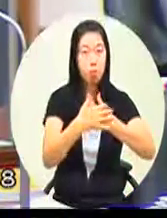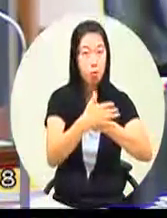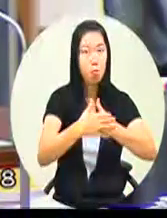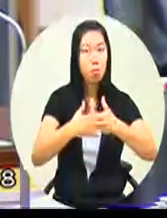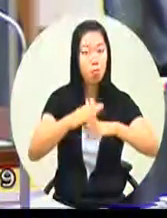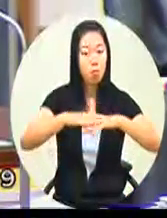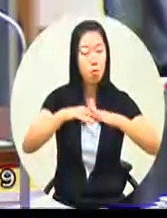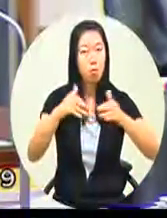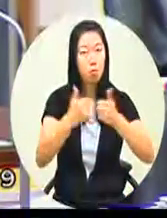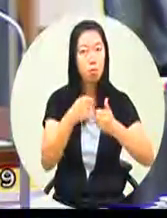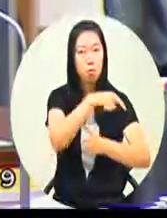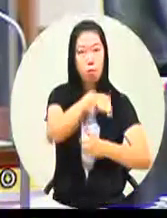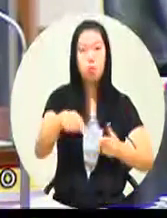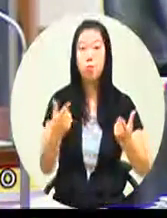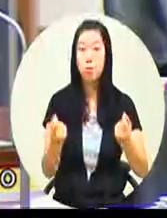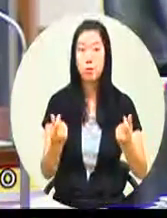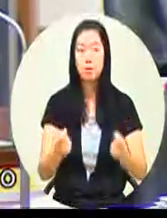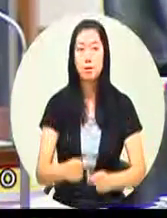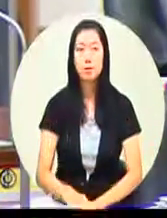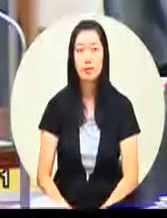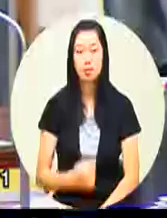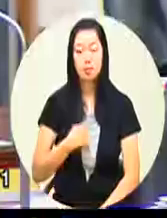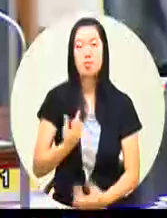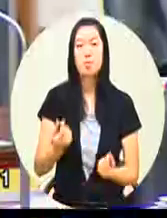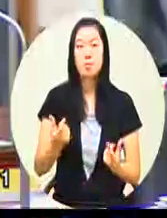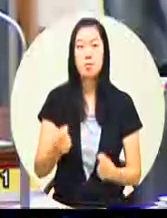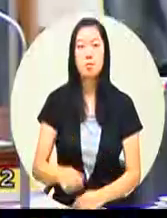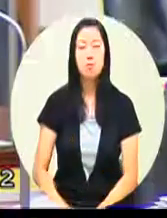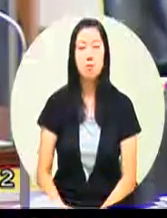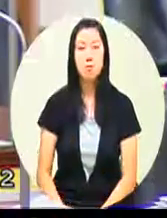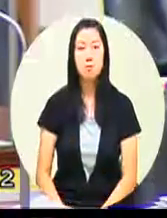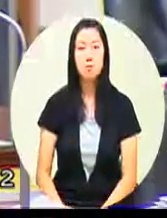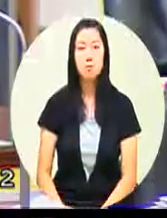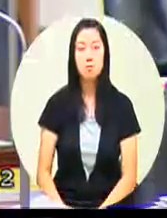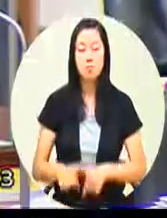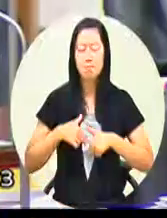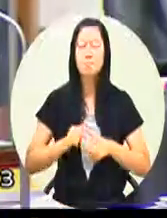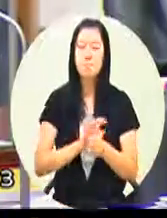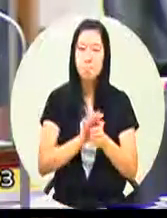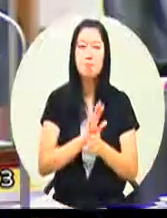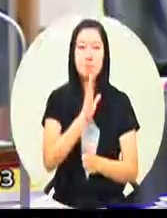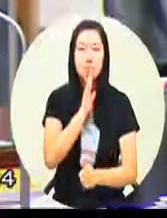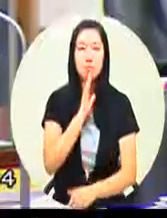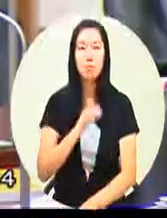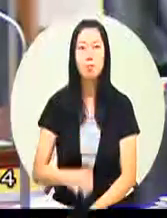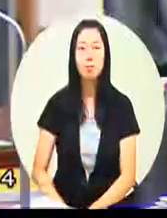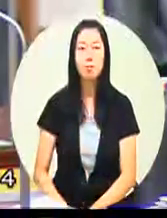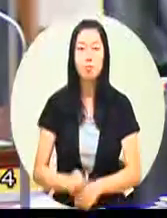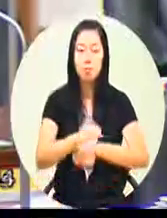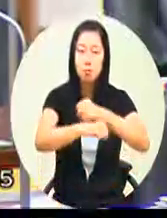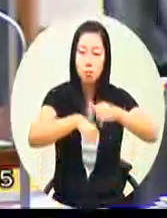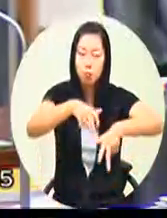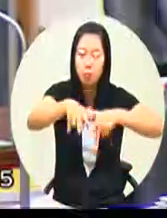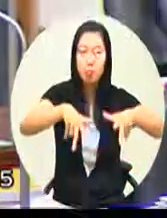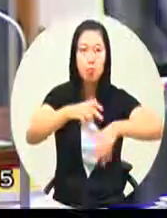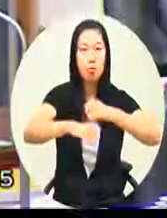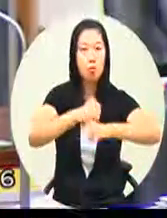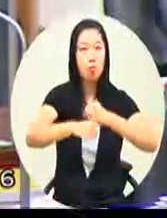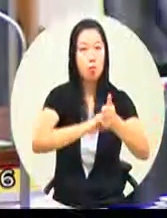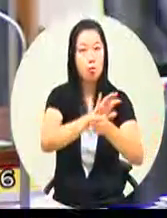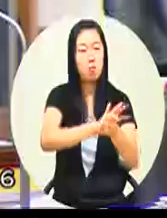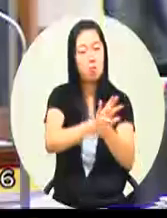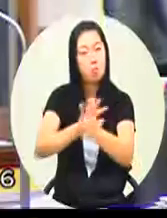都是一样，都跟本席一样，都出自于我们的爱心。如何来保护这些流浪动物这样子而已